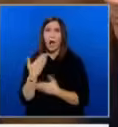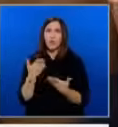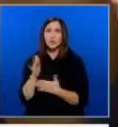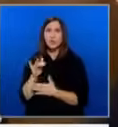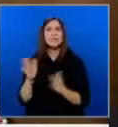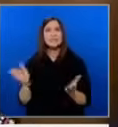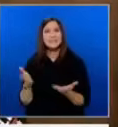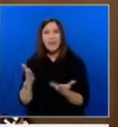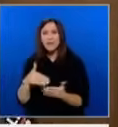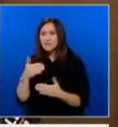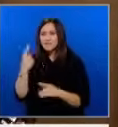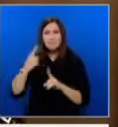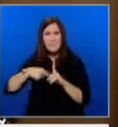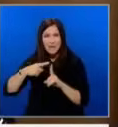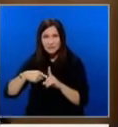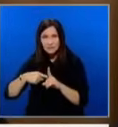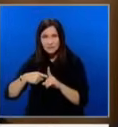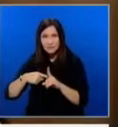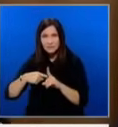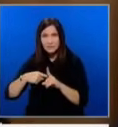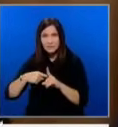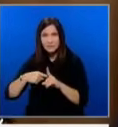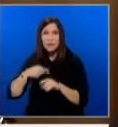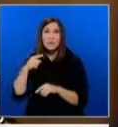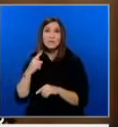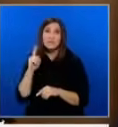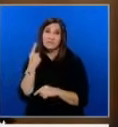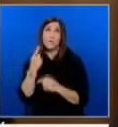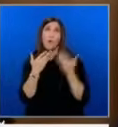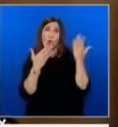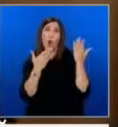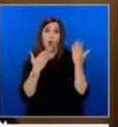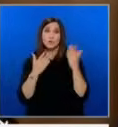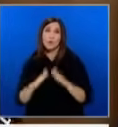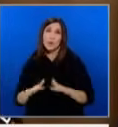стане след месеци, само Господ разполага.